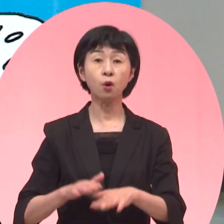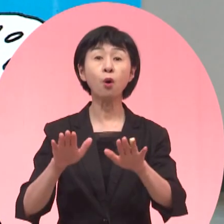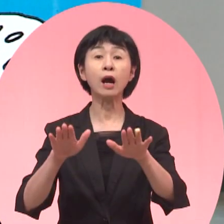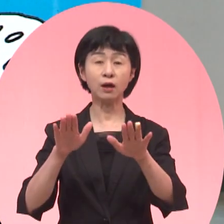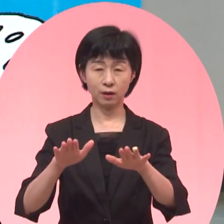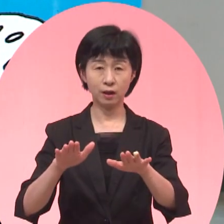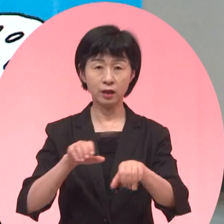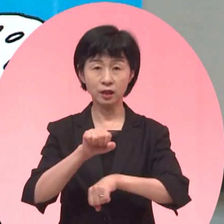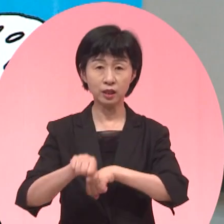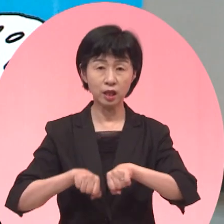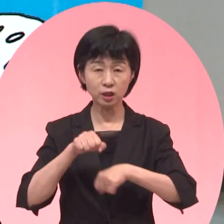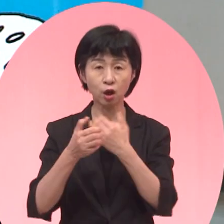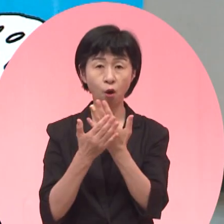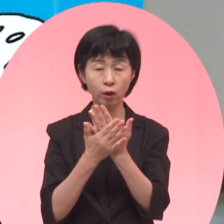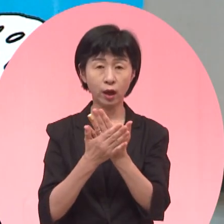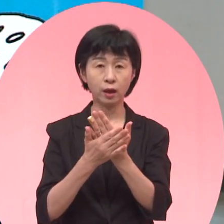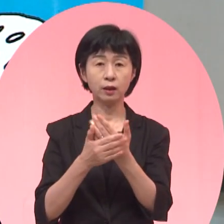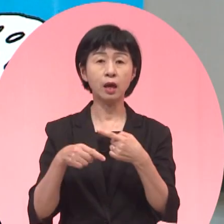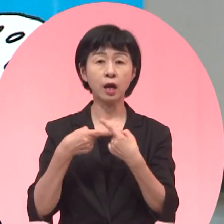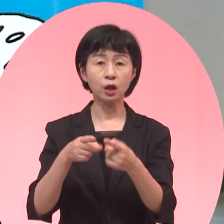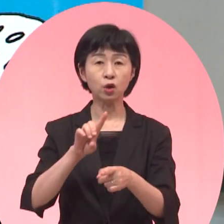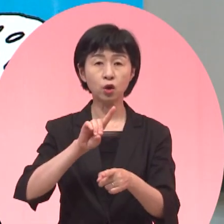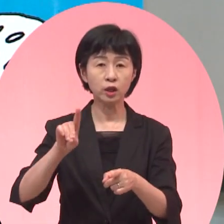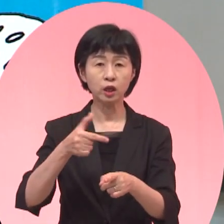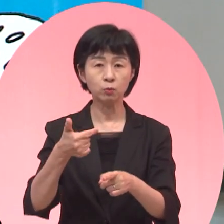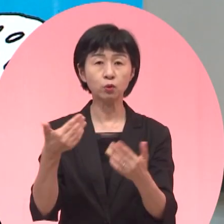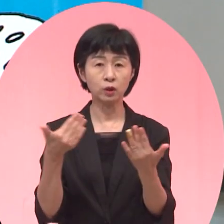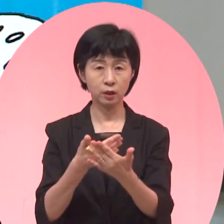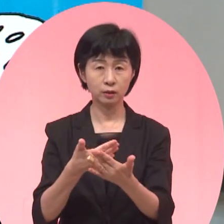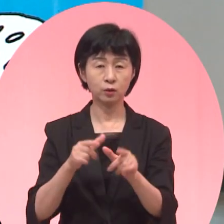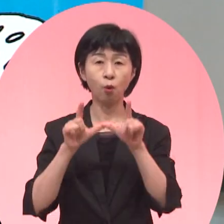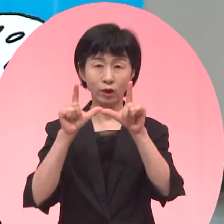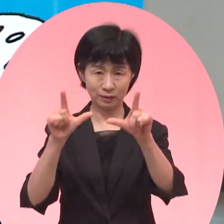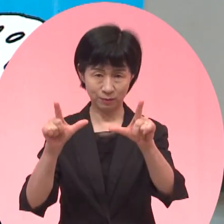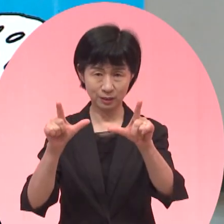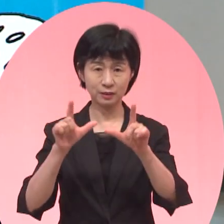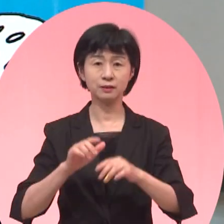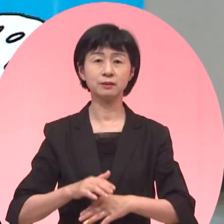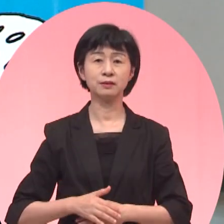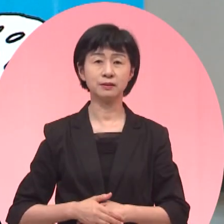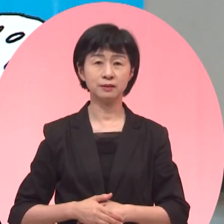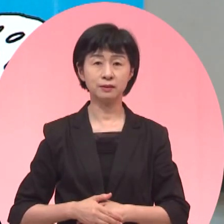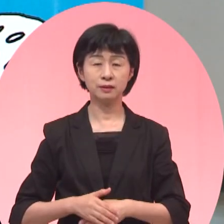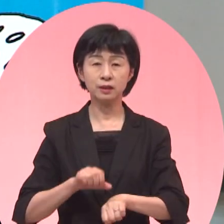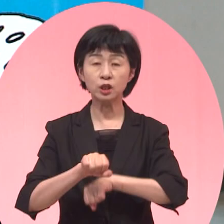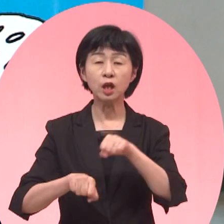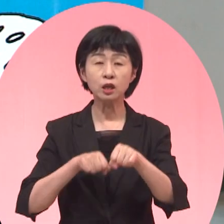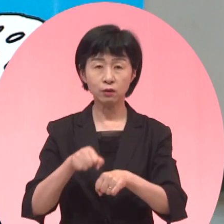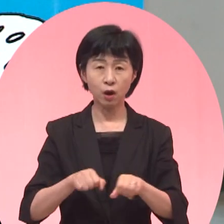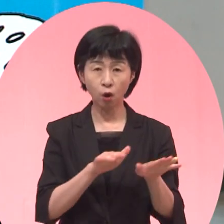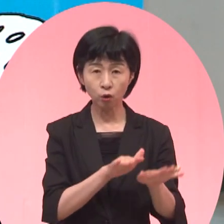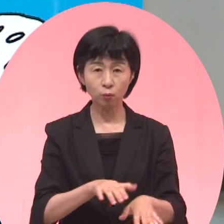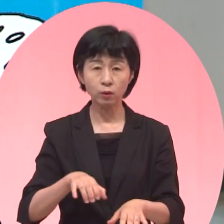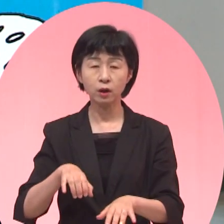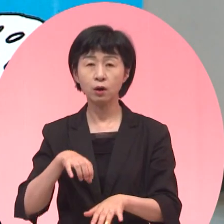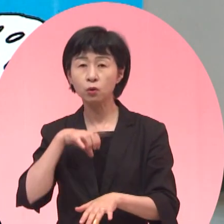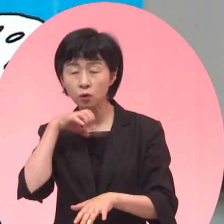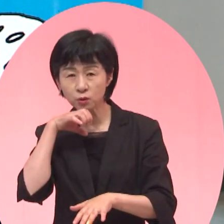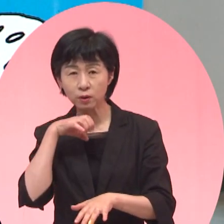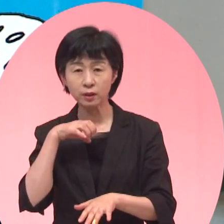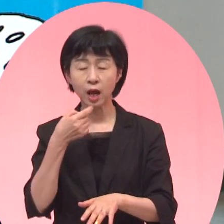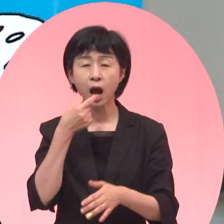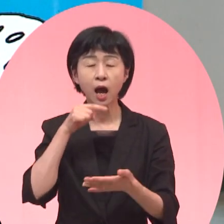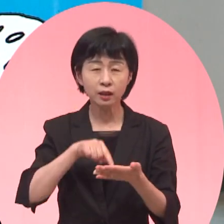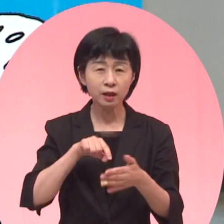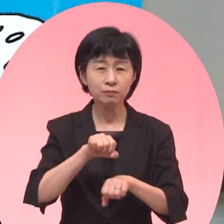今回は自転車保険等への加入義務化をテーマにお送りします。自転車は子どもからお年寄りまで